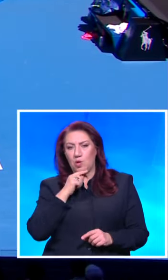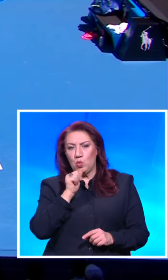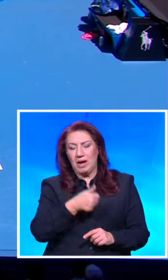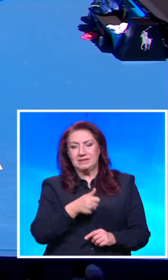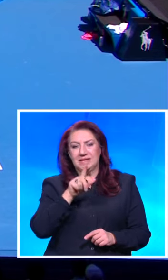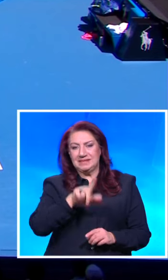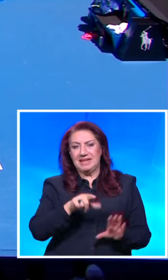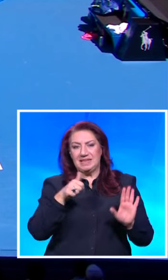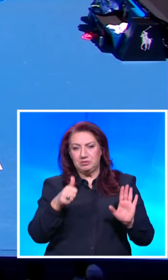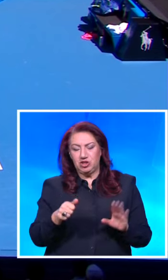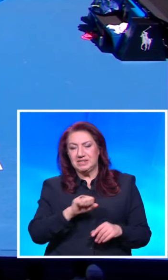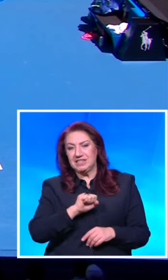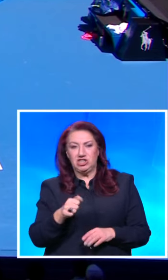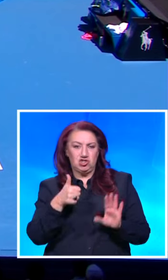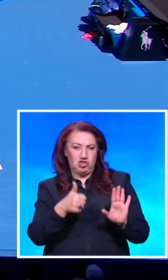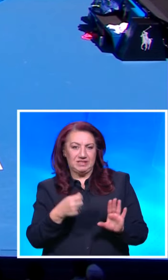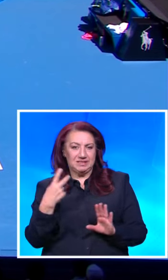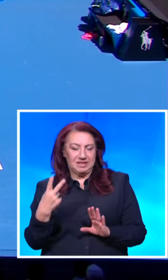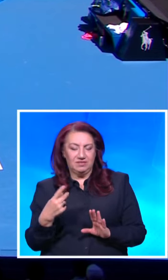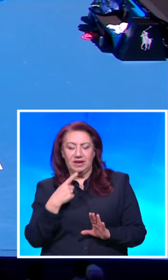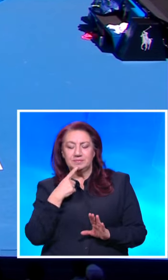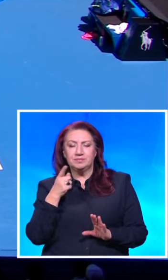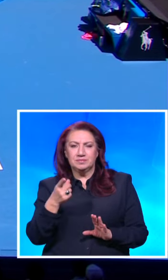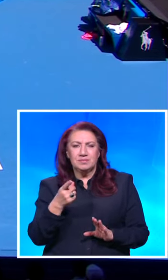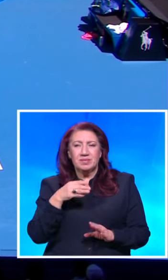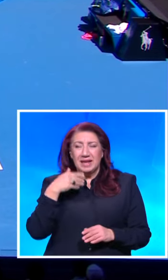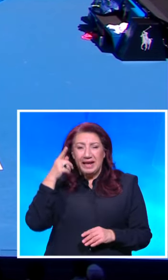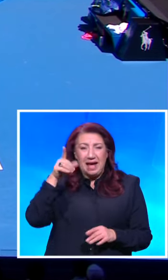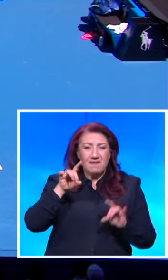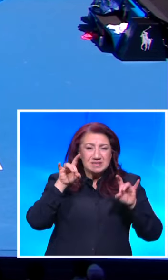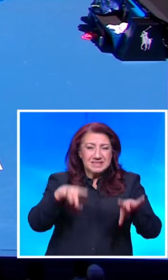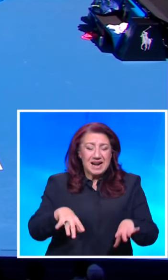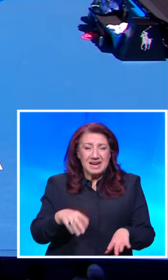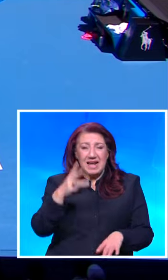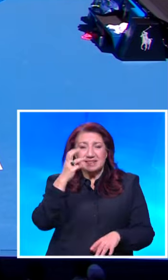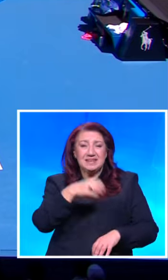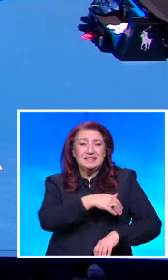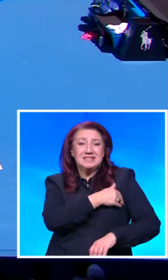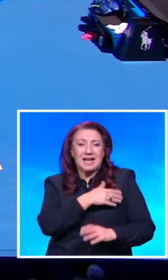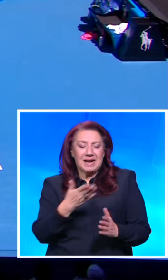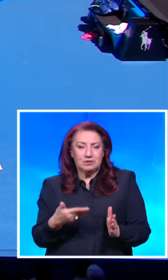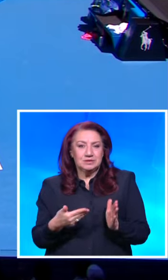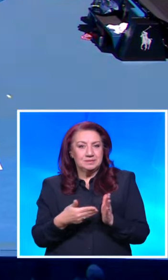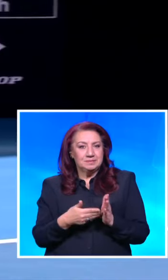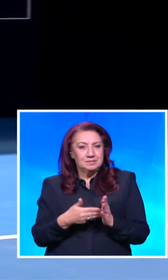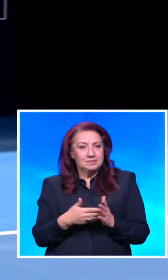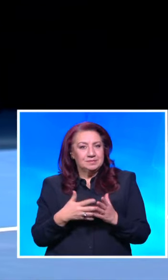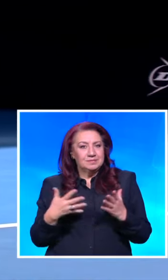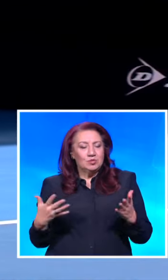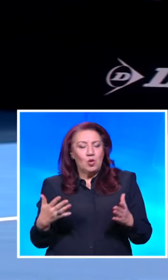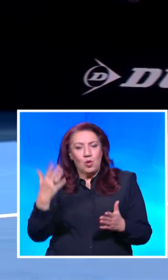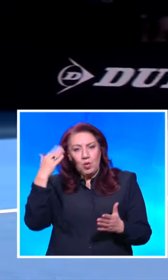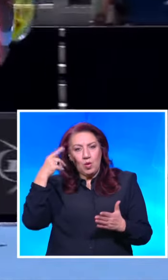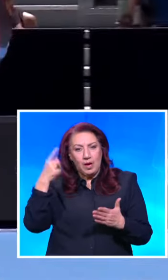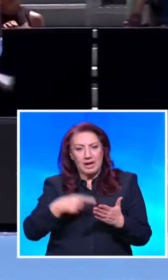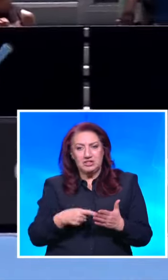и 6-2 гейма. Матчът се игра при 30 градусова жега, която беше причината за големият брой непредизвикани грешки